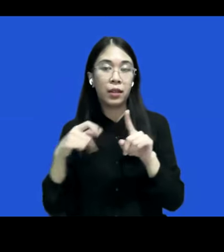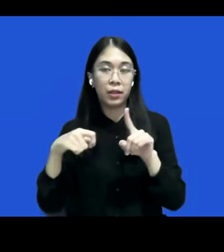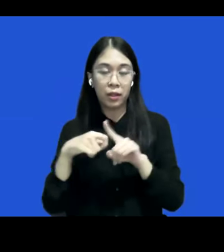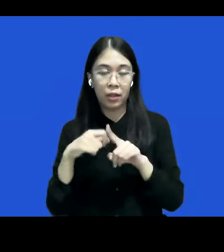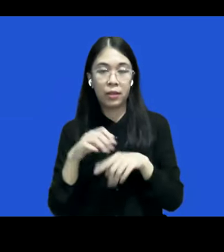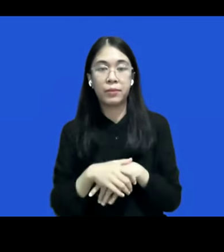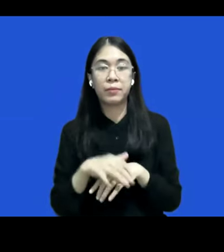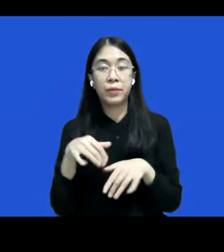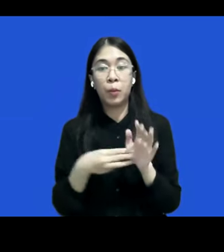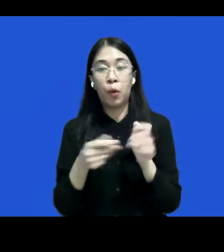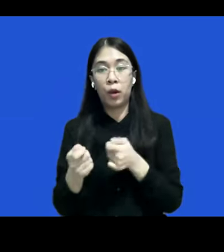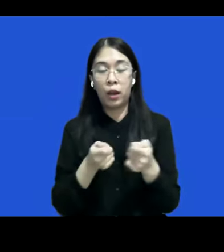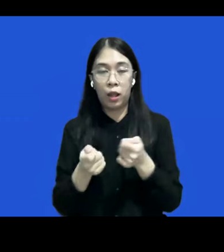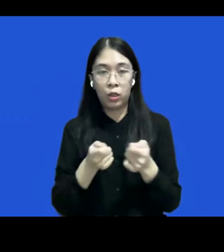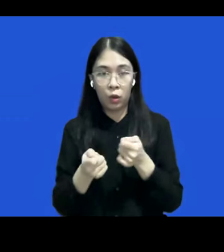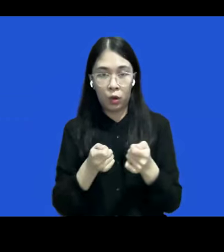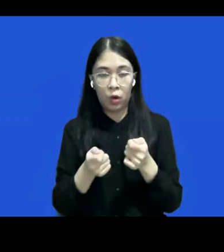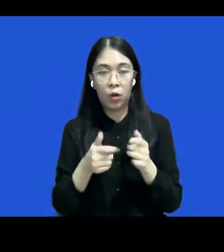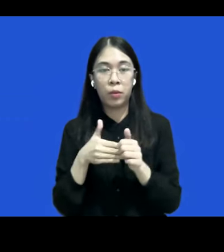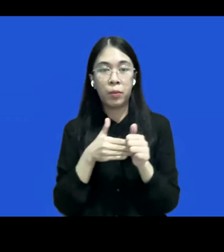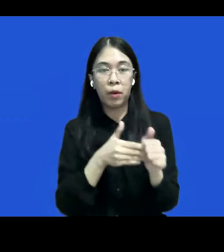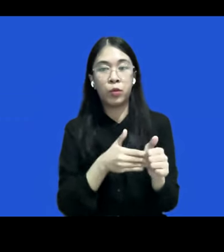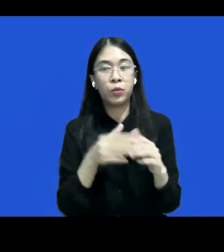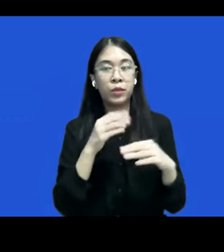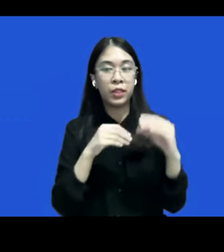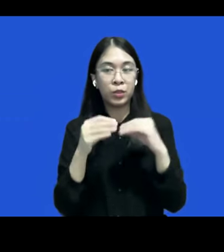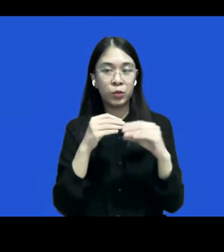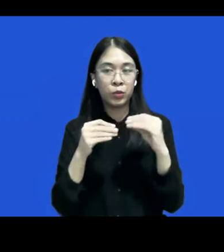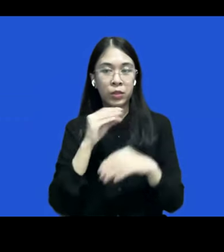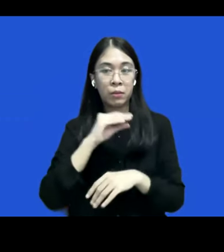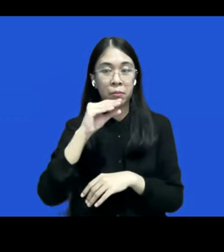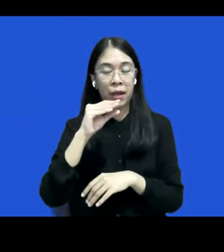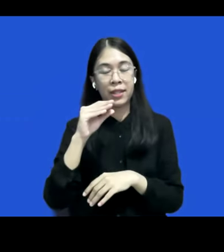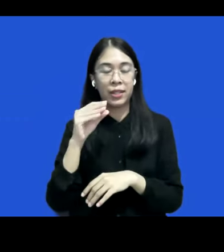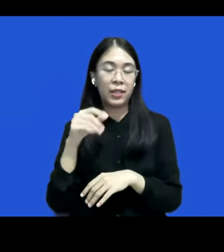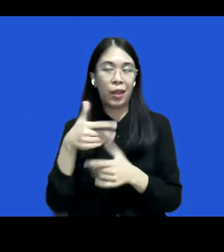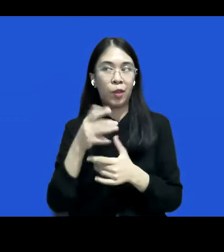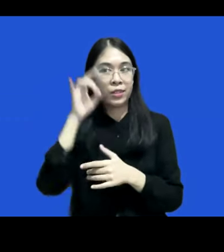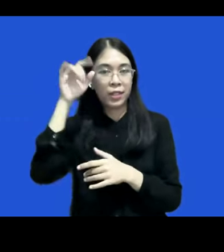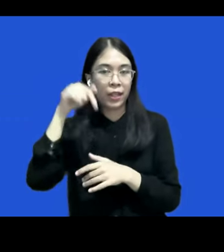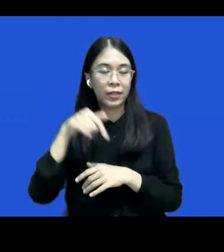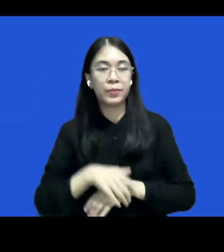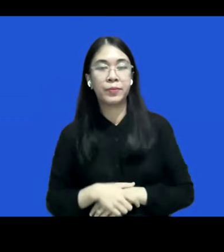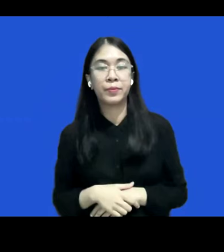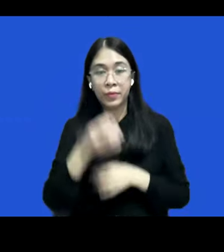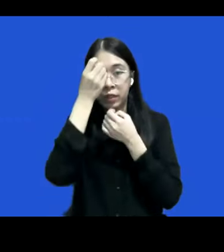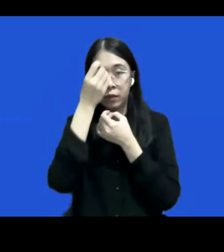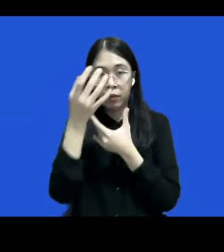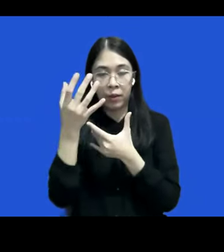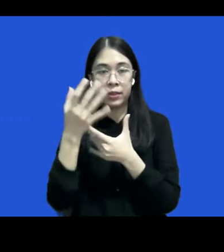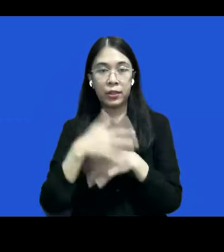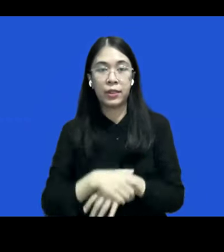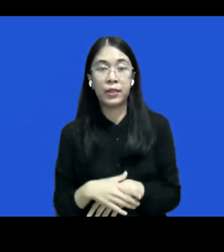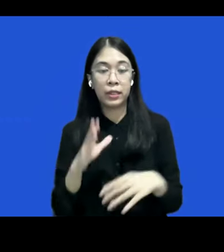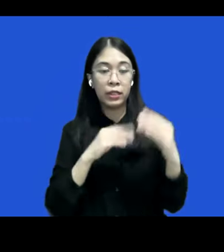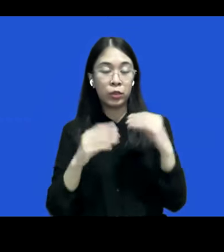sini selaku moderator yang akan memandu berjalannya diskusi pada pagi menuju siang hari ini. Sebagai informasi, diskusi